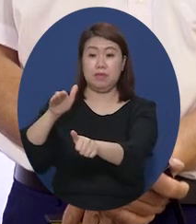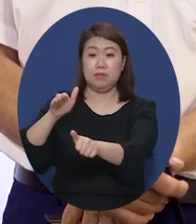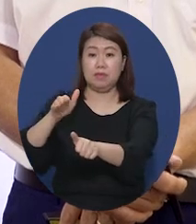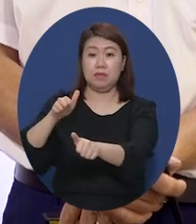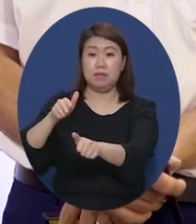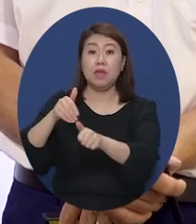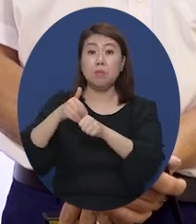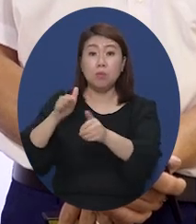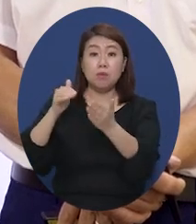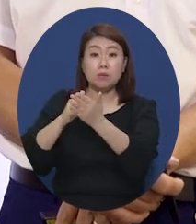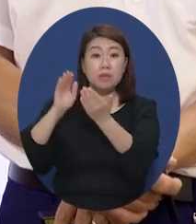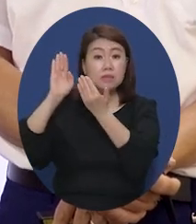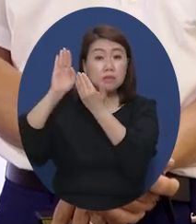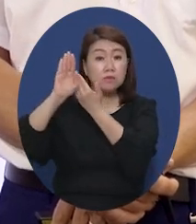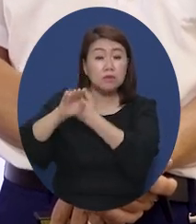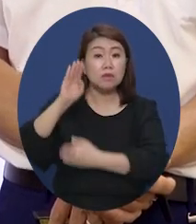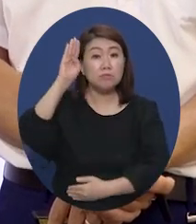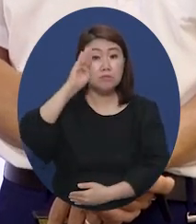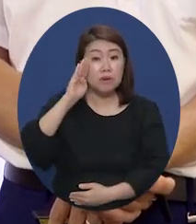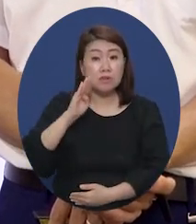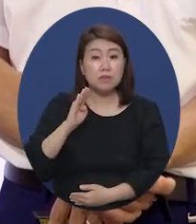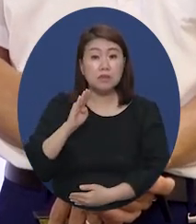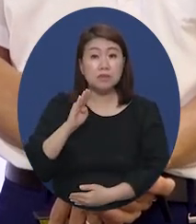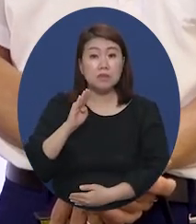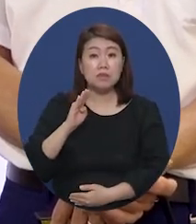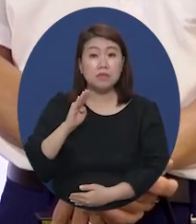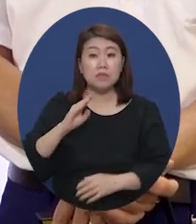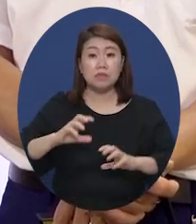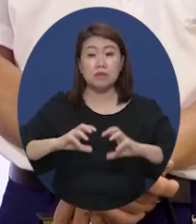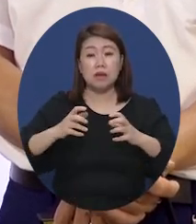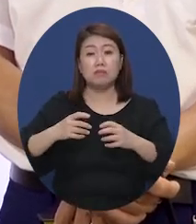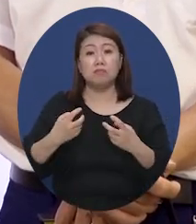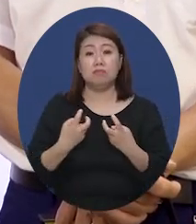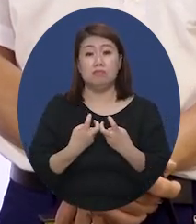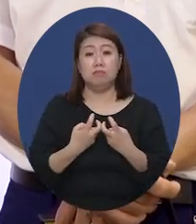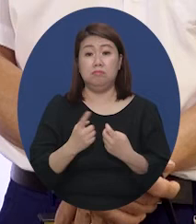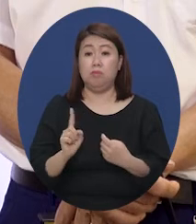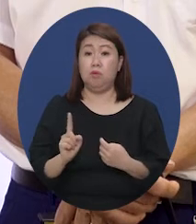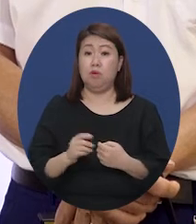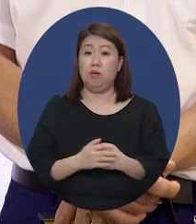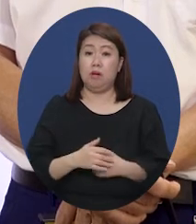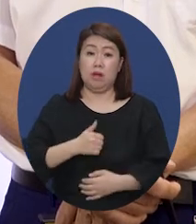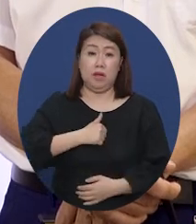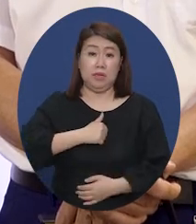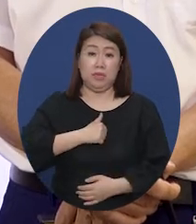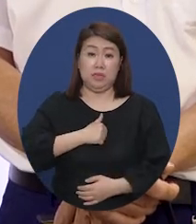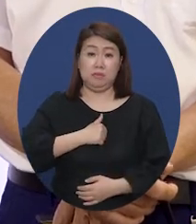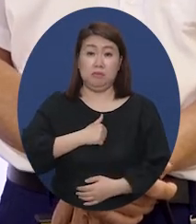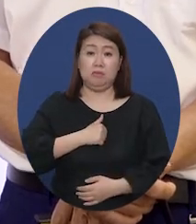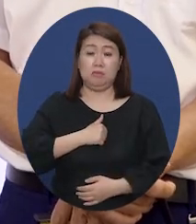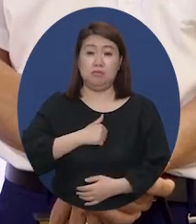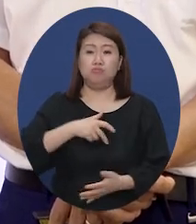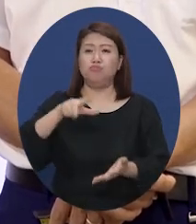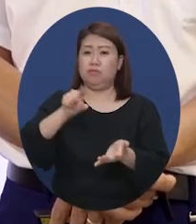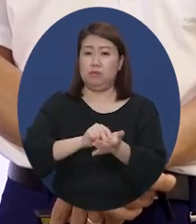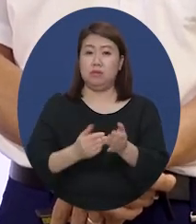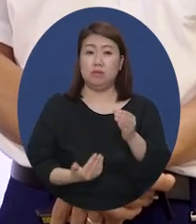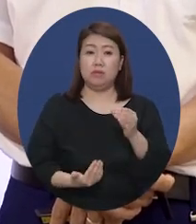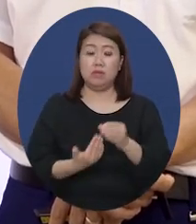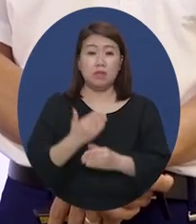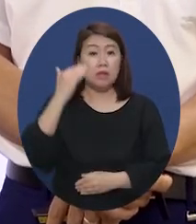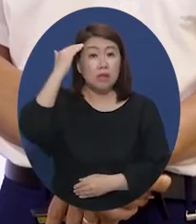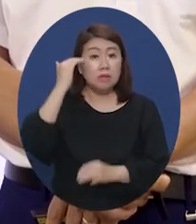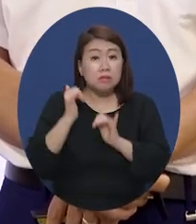보내. 근데 흑인들 다 보내고 나면 브라질은 어떻게 되겠습니까? 브라질 아이덴티티 자체의 문제가